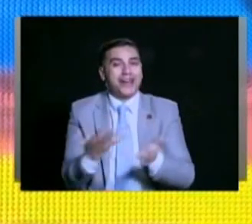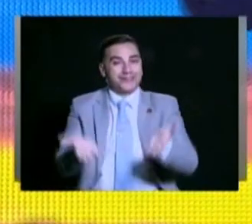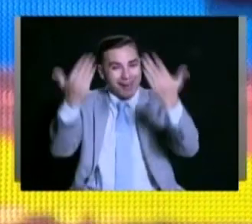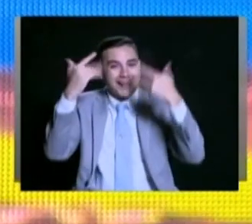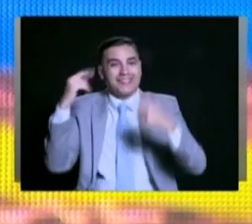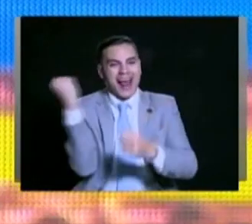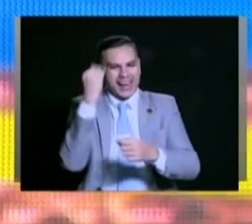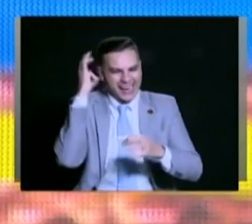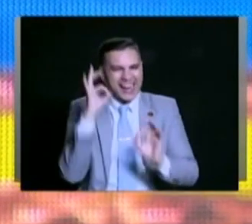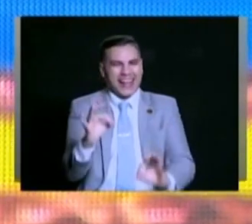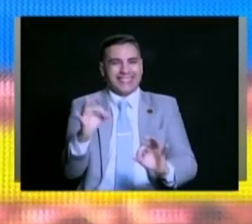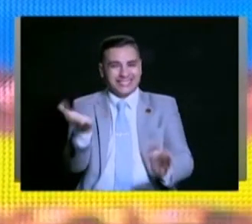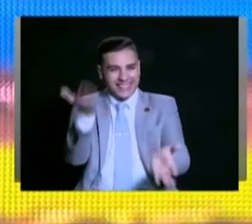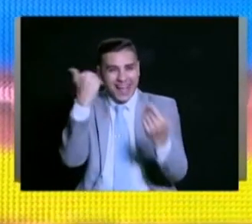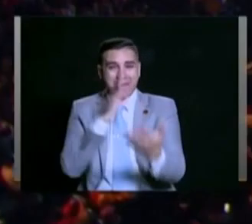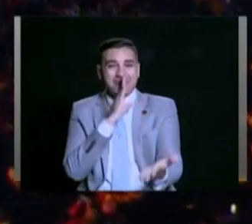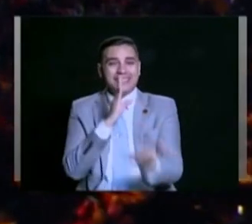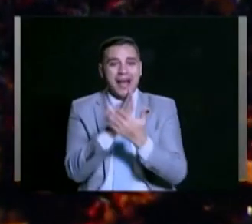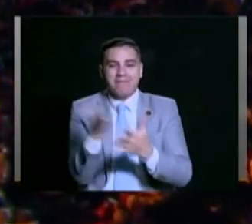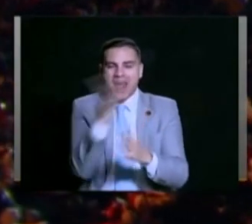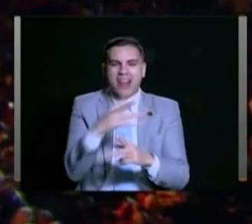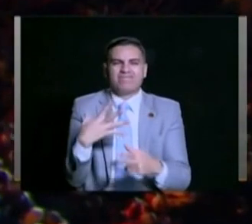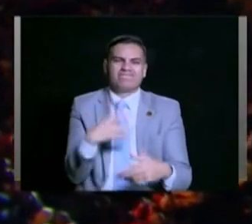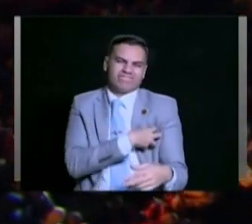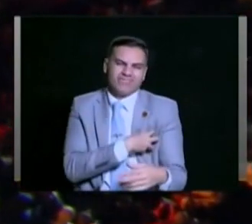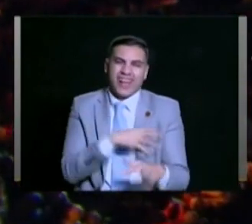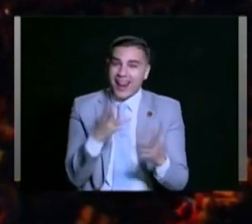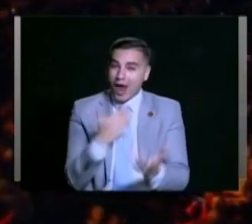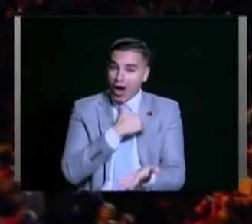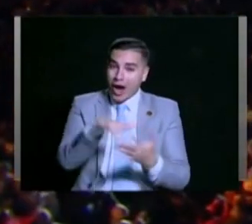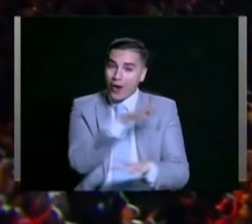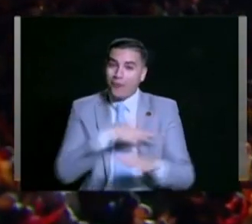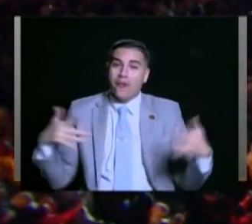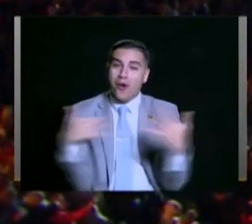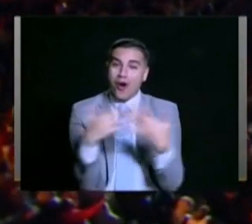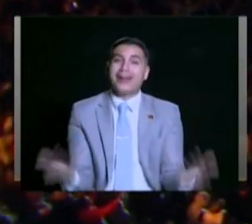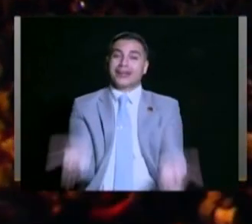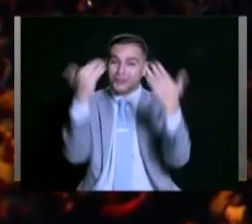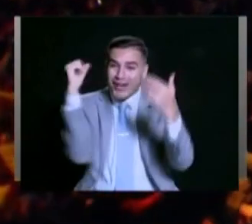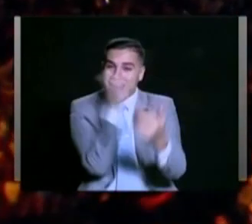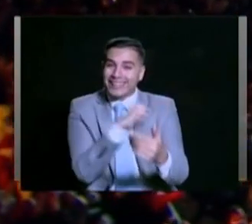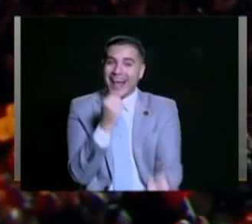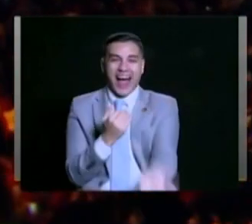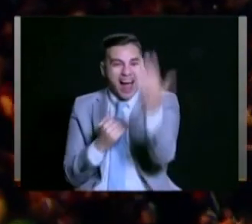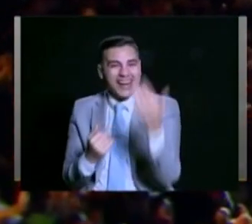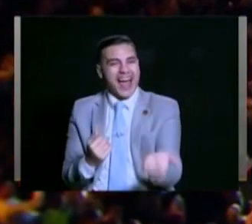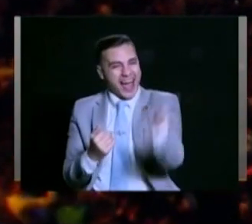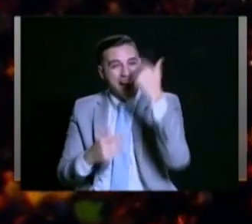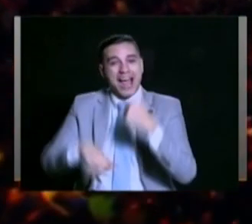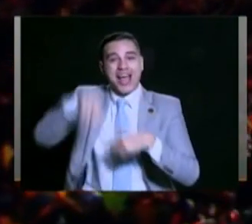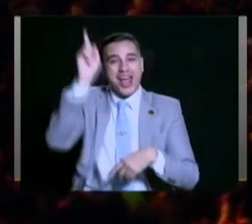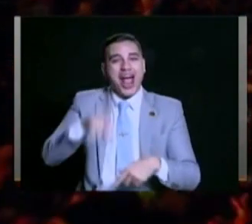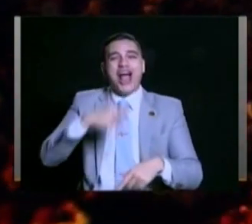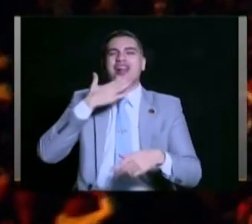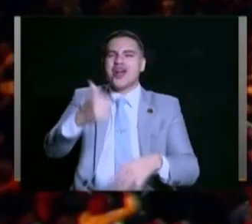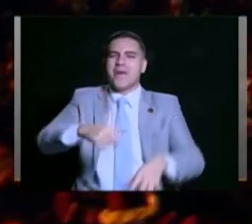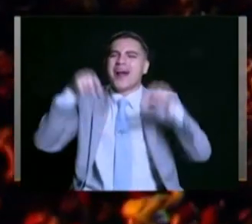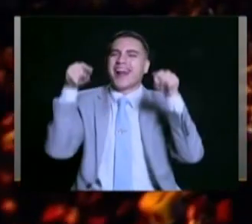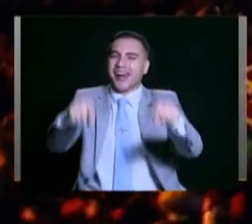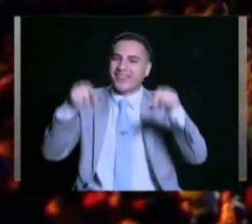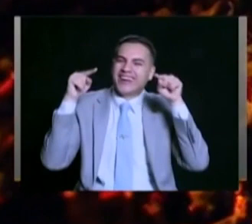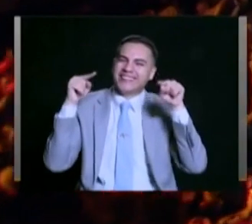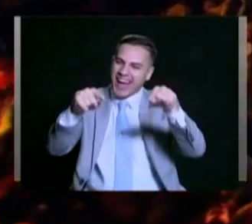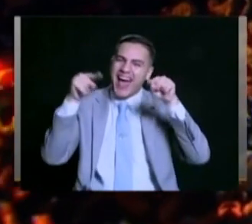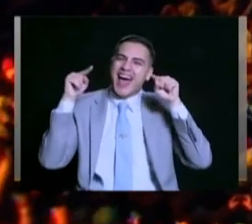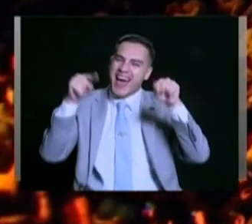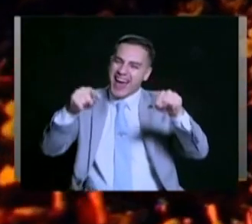قدمنا قدمناها له يعني احنا ما ينفعش مثلا ان احنا نيجي نقول الشخص ده مثلا عنده مشكله ان هو محتاج محو اميه هو